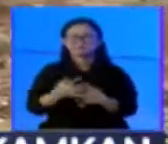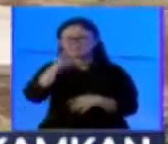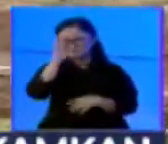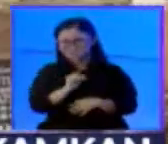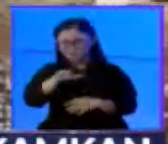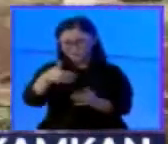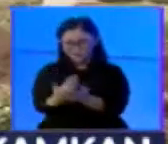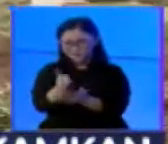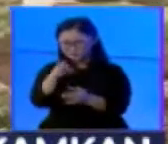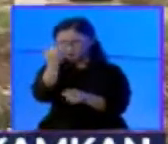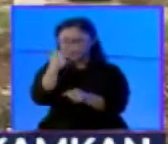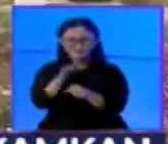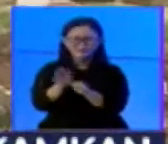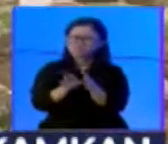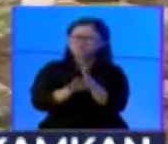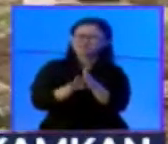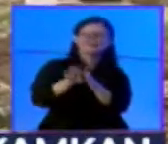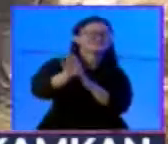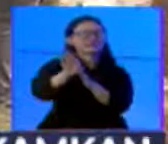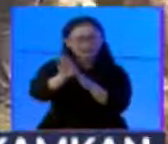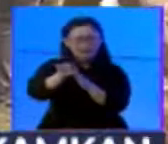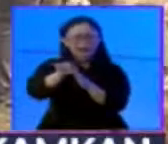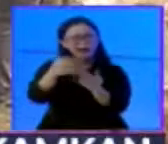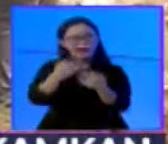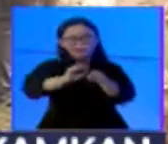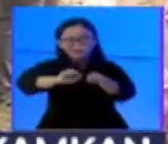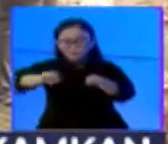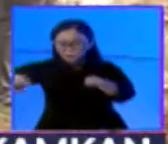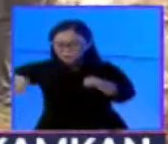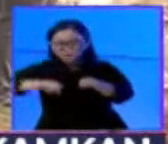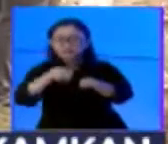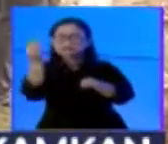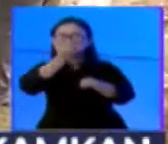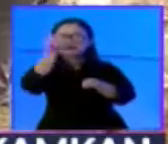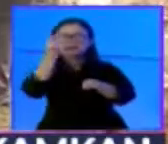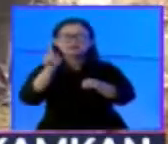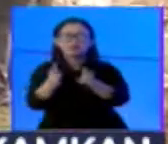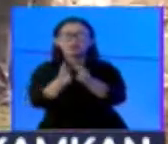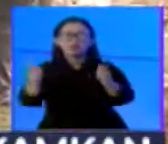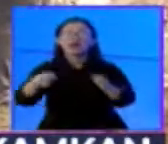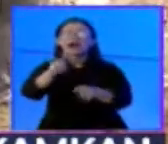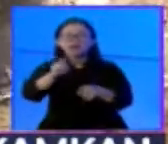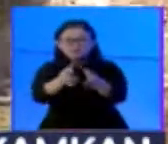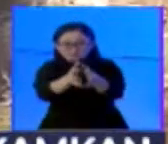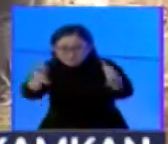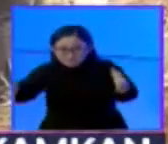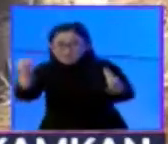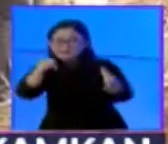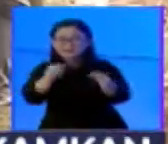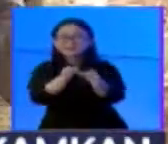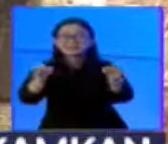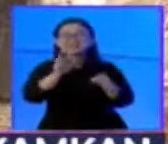pasien meninggal akibat kopitime di ibukota membuat lahan pemakaman di tppu Tegal Alur yang memiliki luas tiga hektar ini